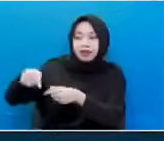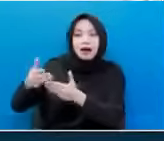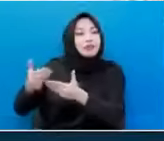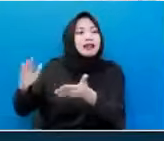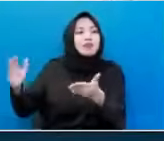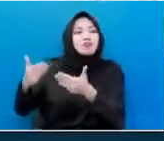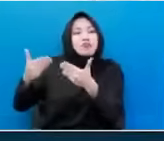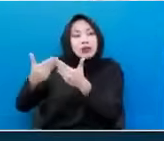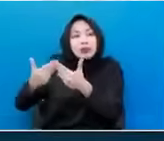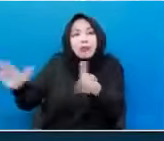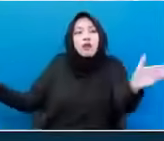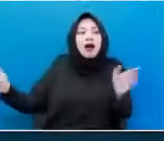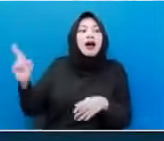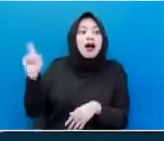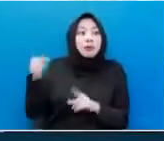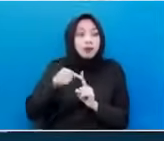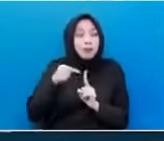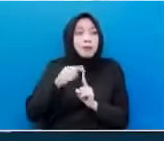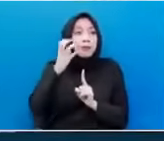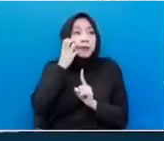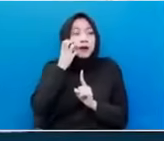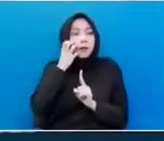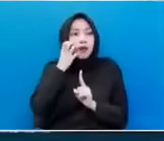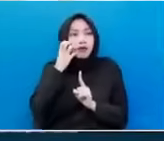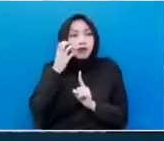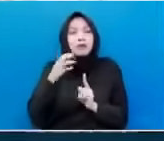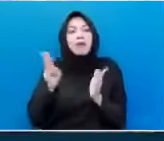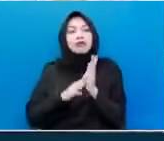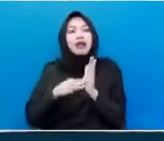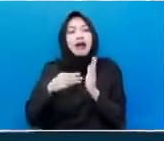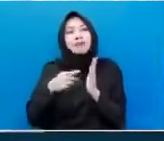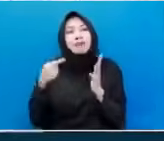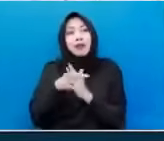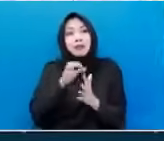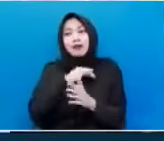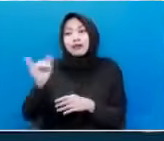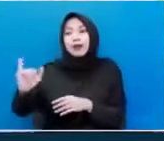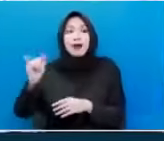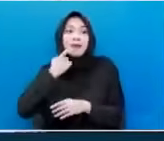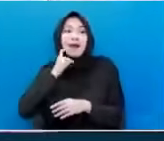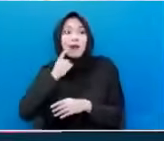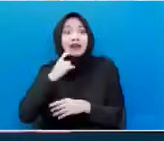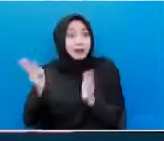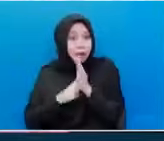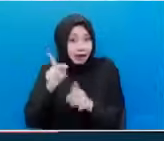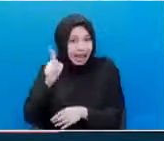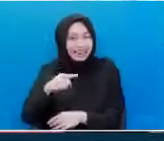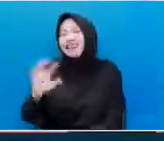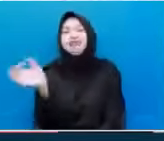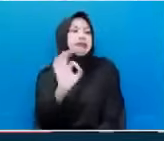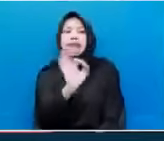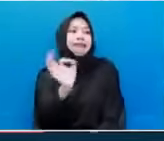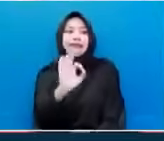Kenapa Pak Prabowo tidak pernah punya masalah dalam konteks pertarungan Pilpres ini dengan pdii perjuangan I karena ketika kita berbicara mengenai